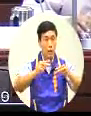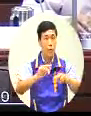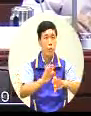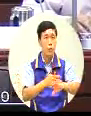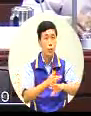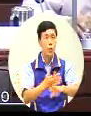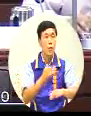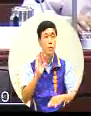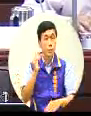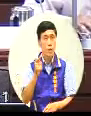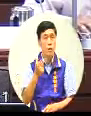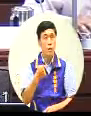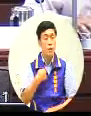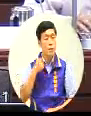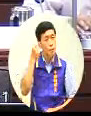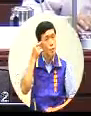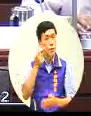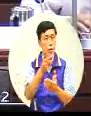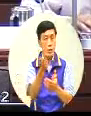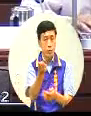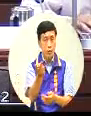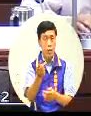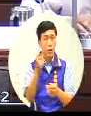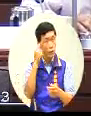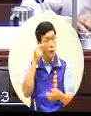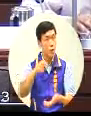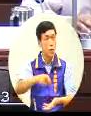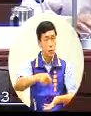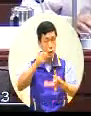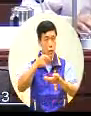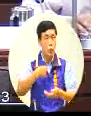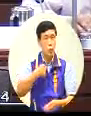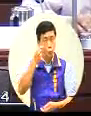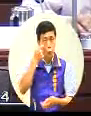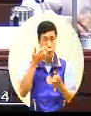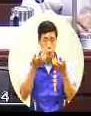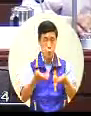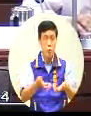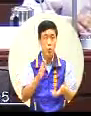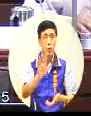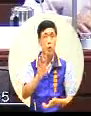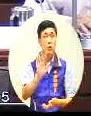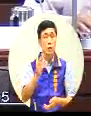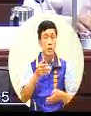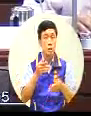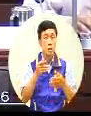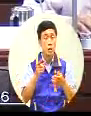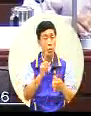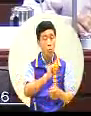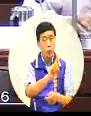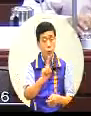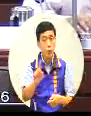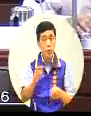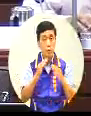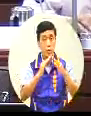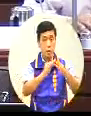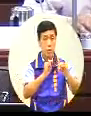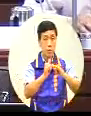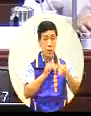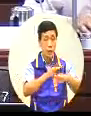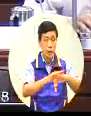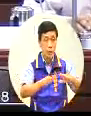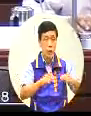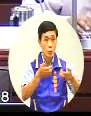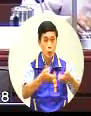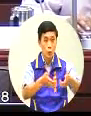我觉得说各位的意见我们也很重视，但是没有什么比市民的安全更重要，不只是